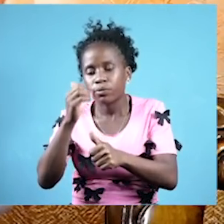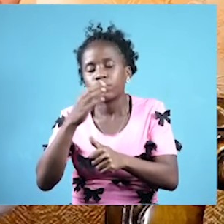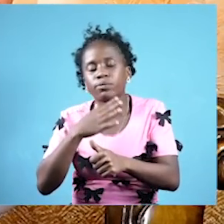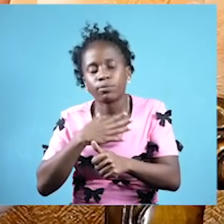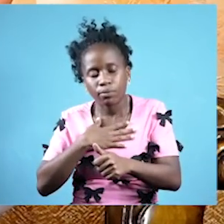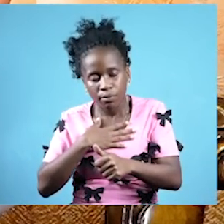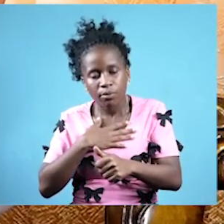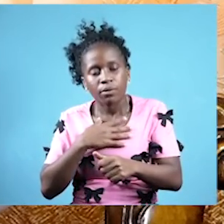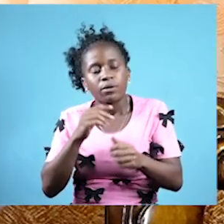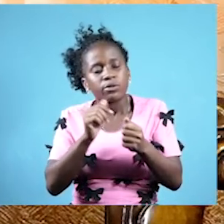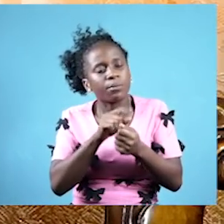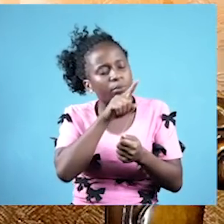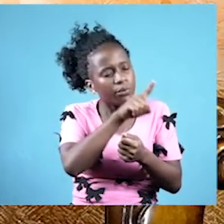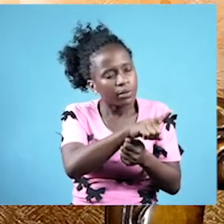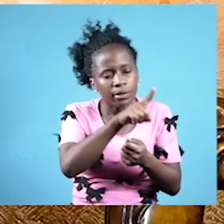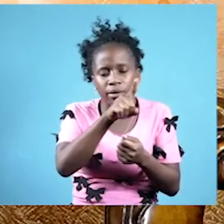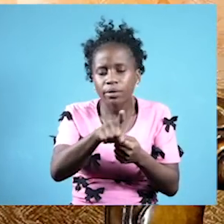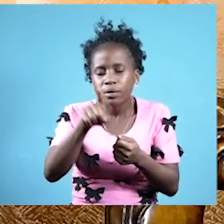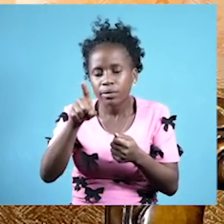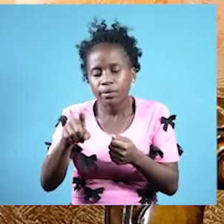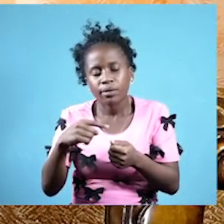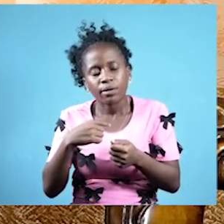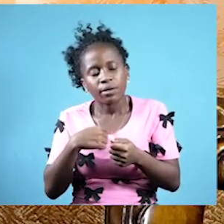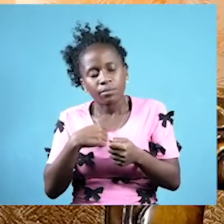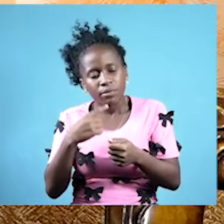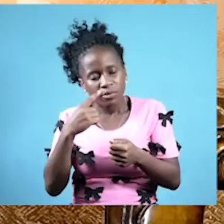jambo hili hili na hili